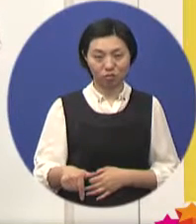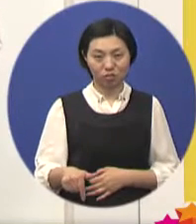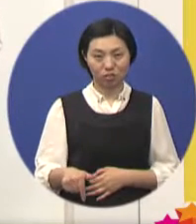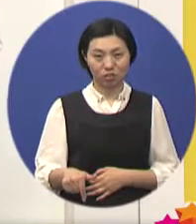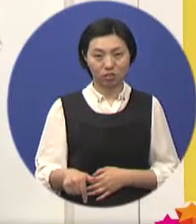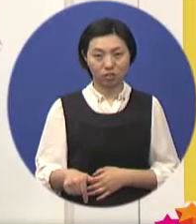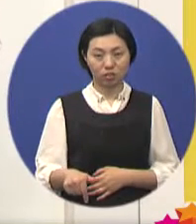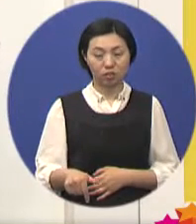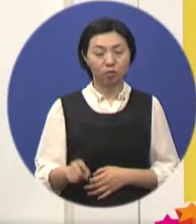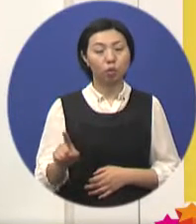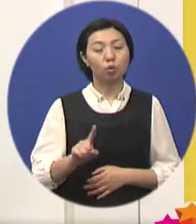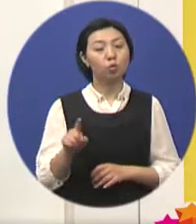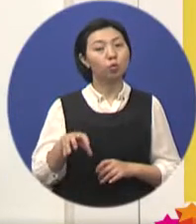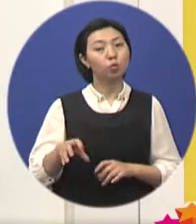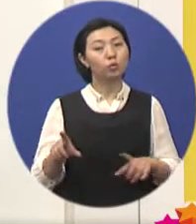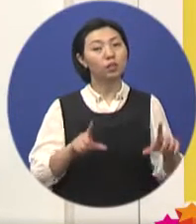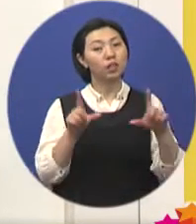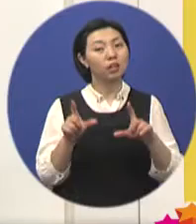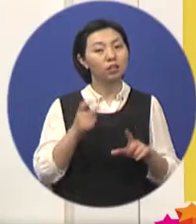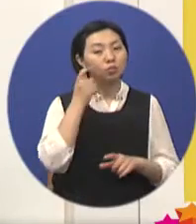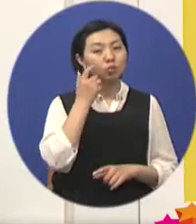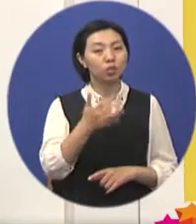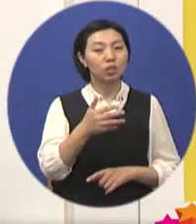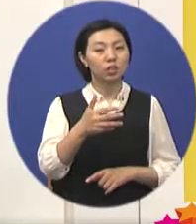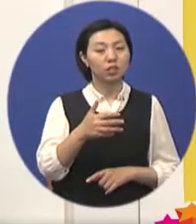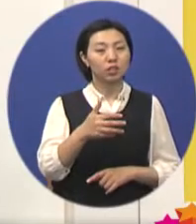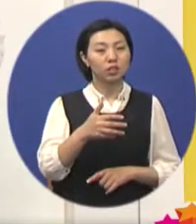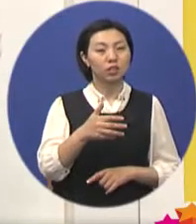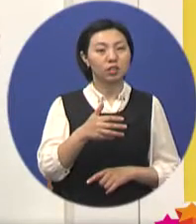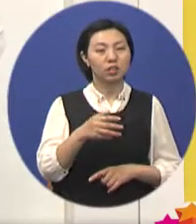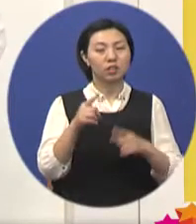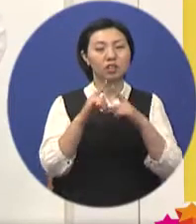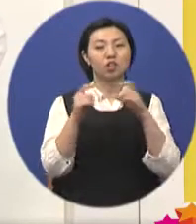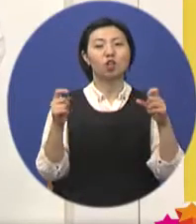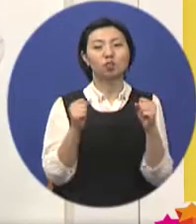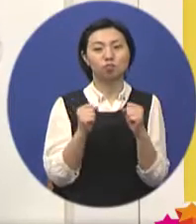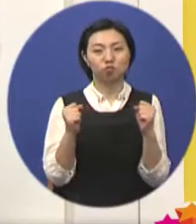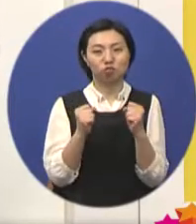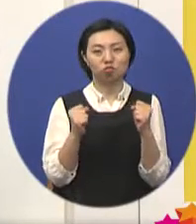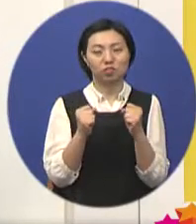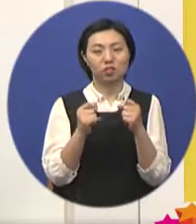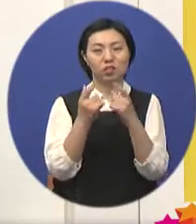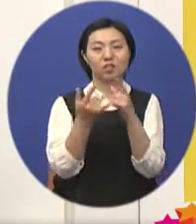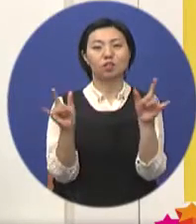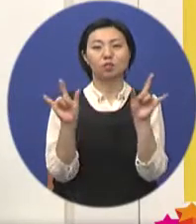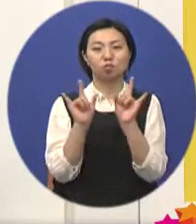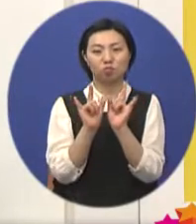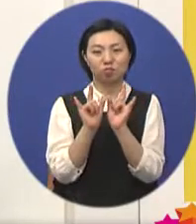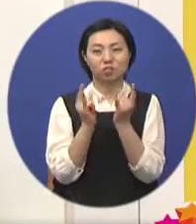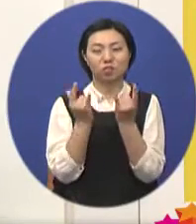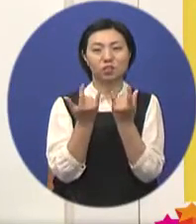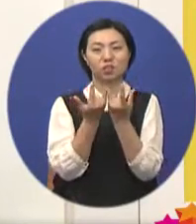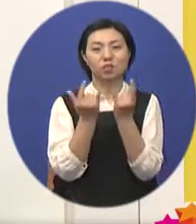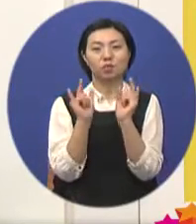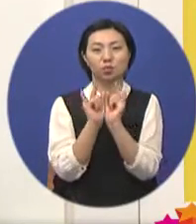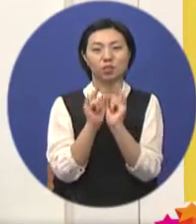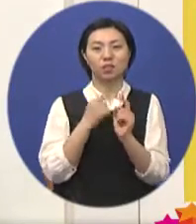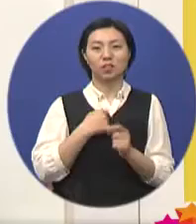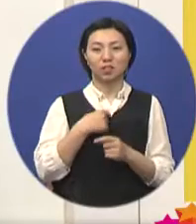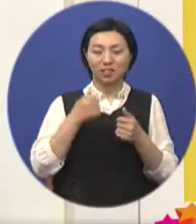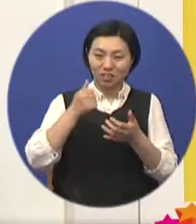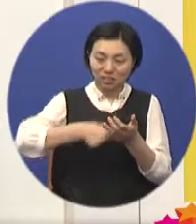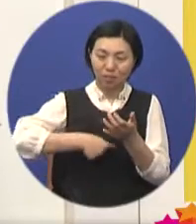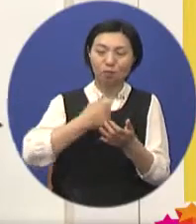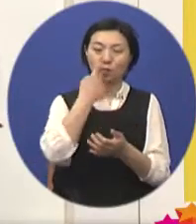김경숙 어머니는 어디 사십니까? 저 성북구에 살고 있어요. 네. 인사드리겠습니다. 멋진 네? 남자